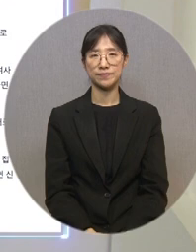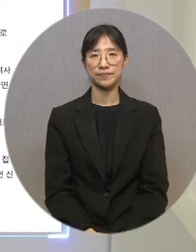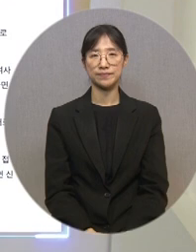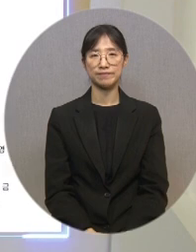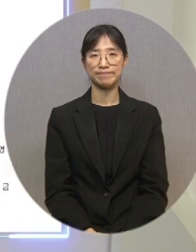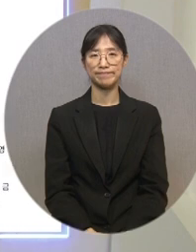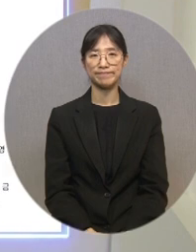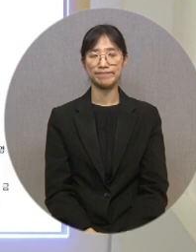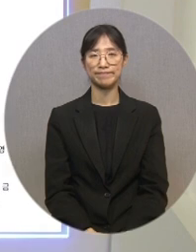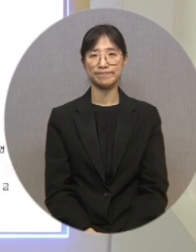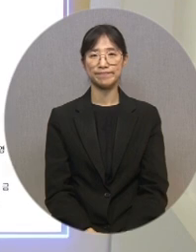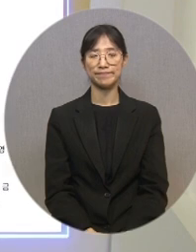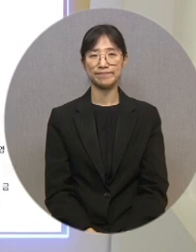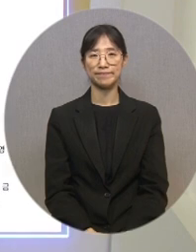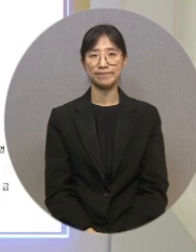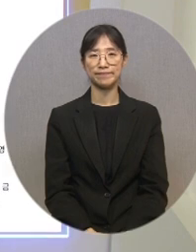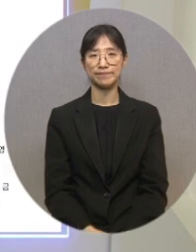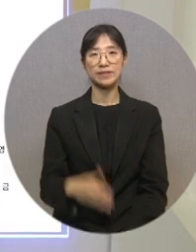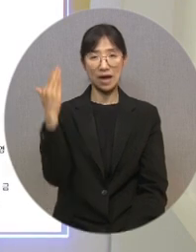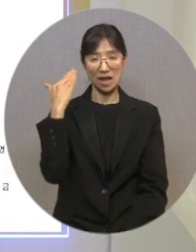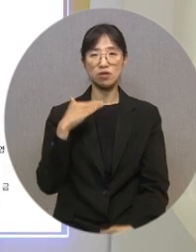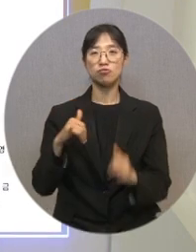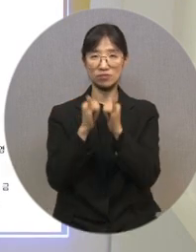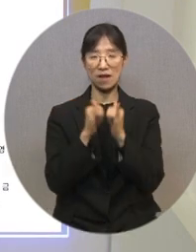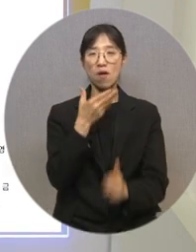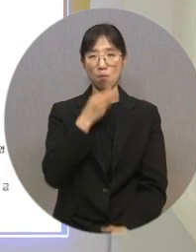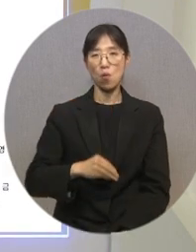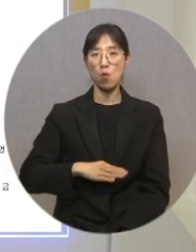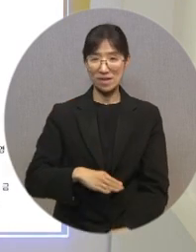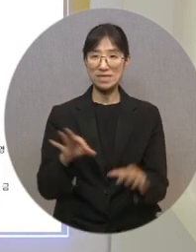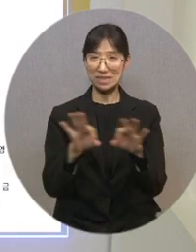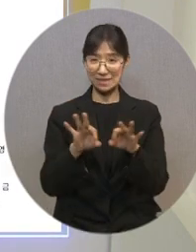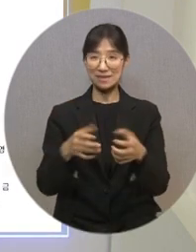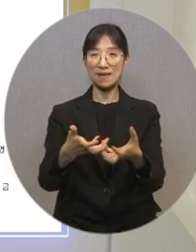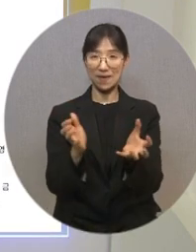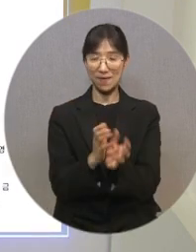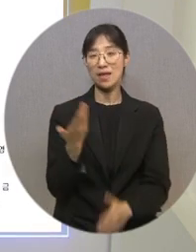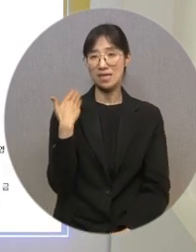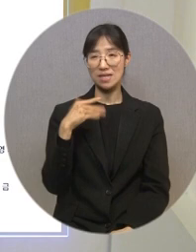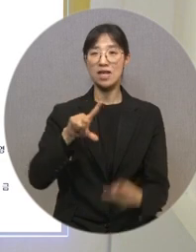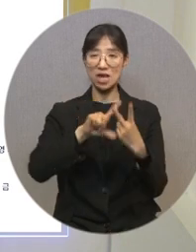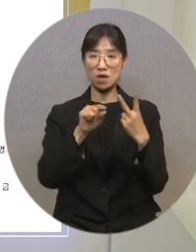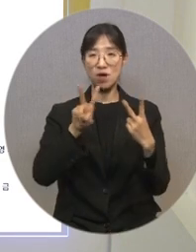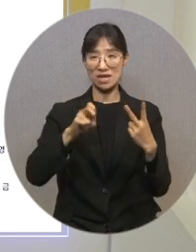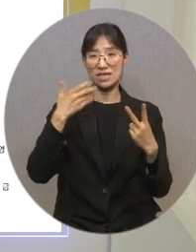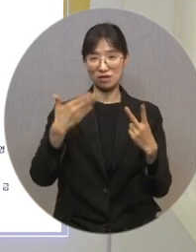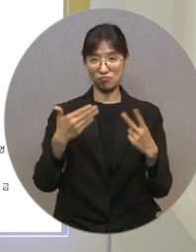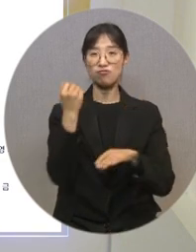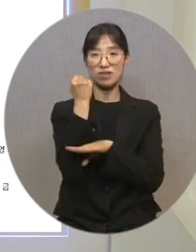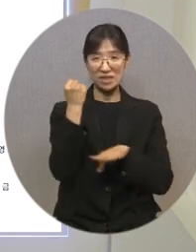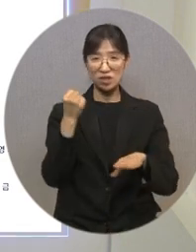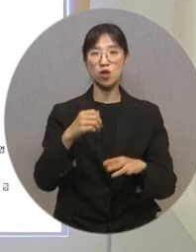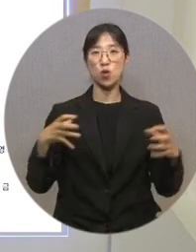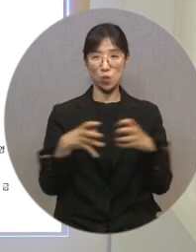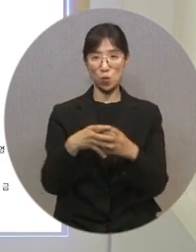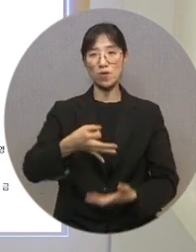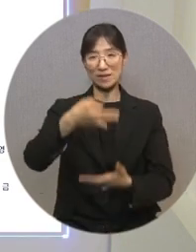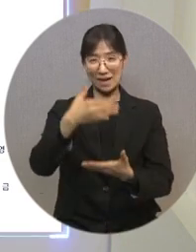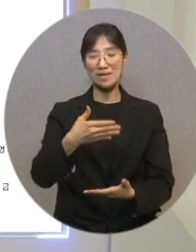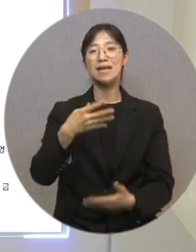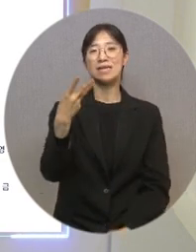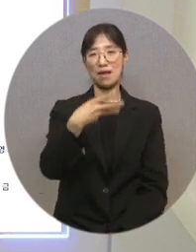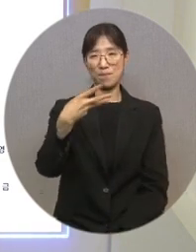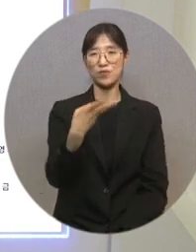설명했습니다 다음 뉴스입니다 한국 사회복지 공제회가 지난 2월 29일 기준 총자산 3천억 원을